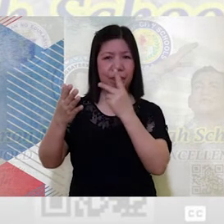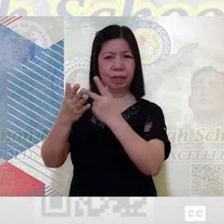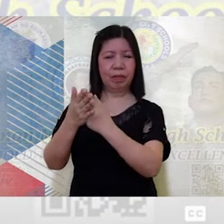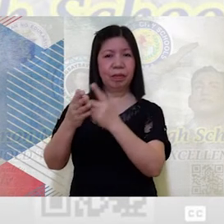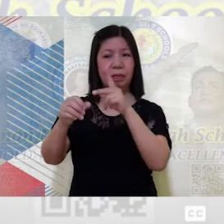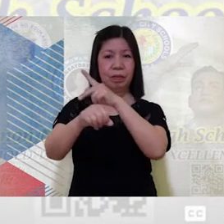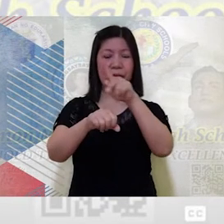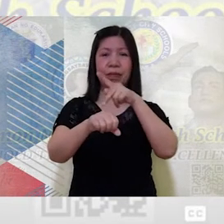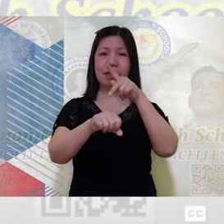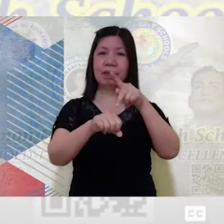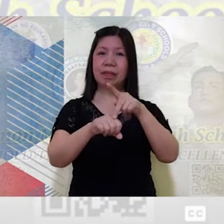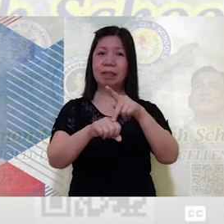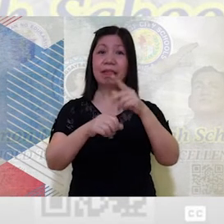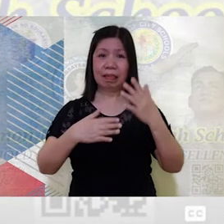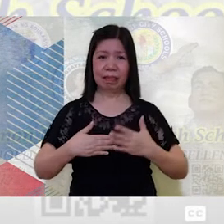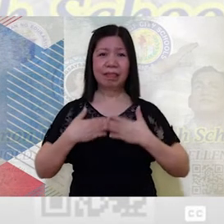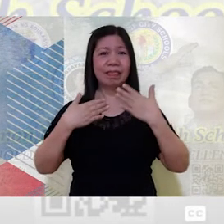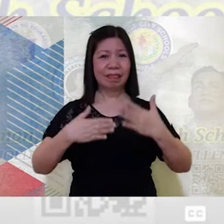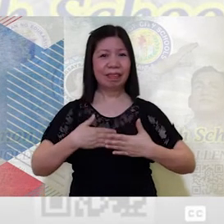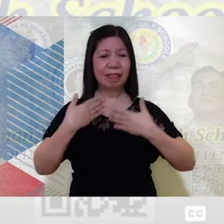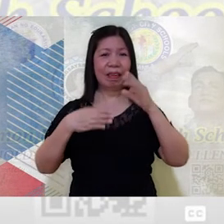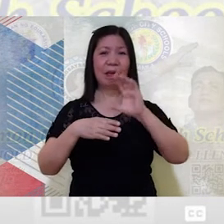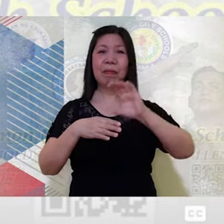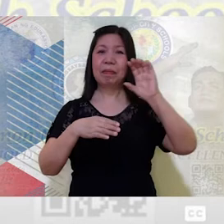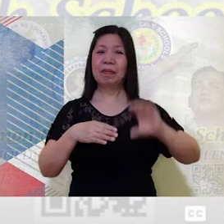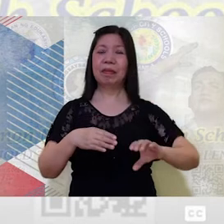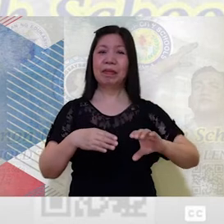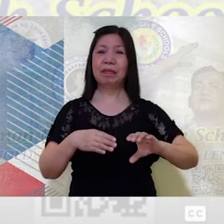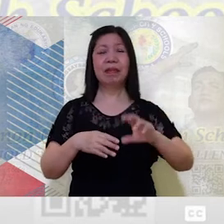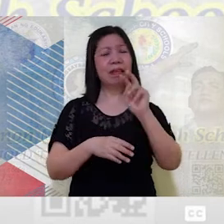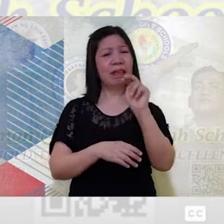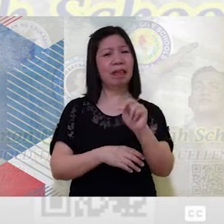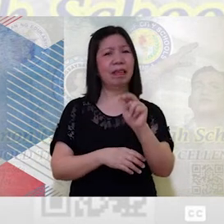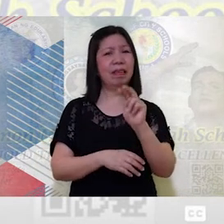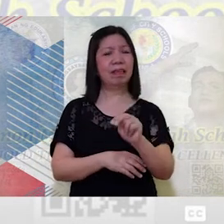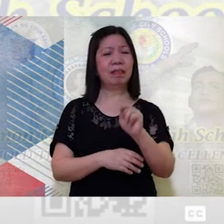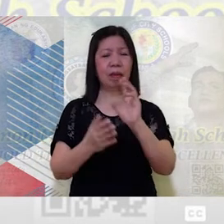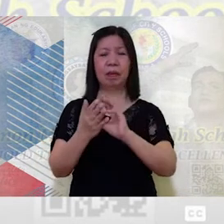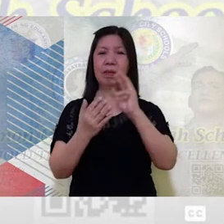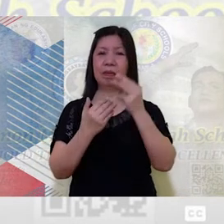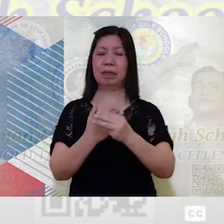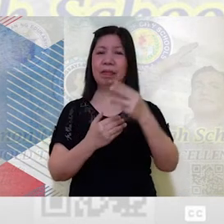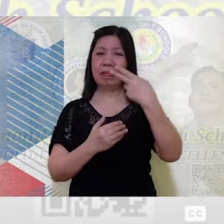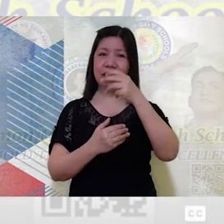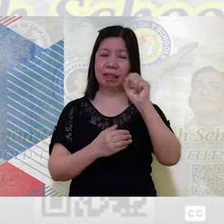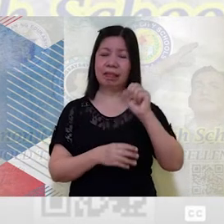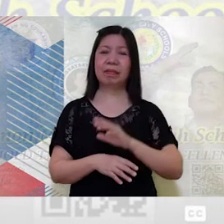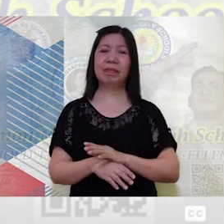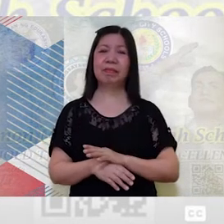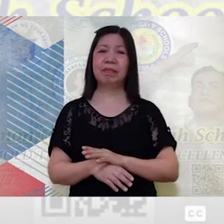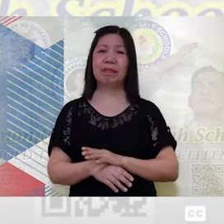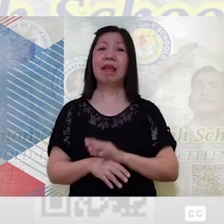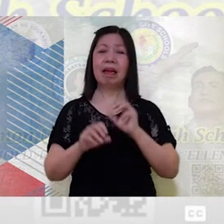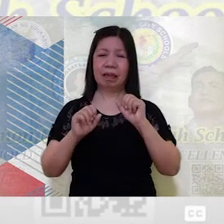inyong punong guro, nakasiyasya ninyong natupad ang mga kinakailangan ng kurikulum pangsekundarya,